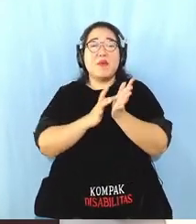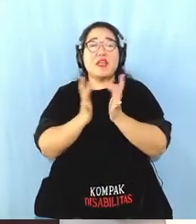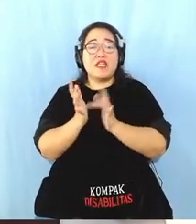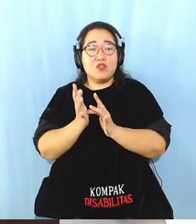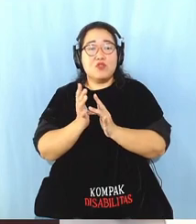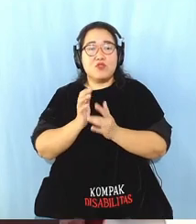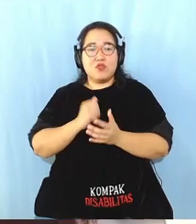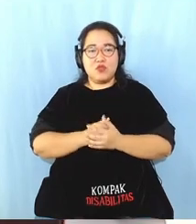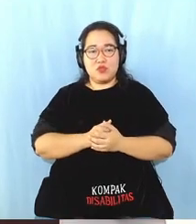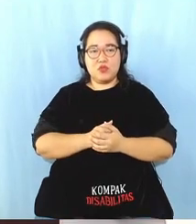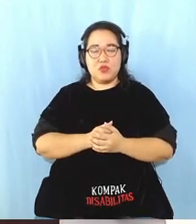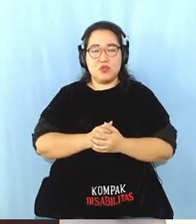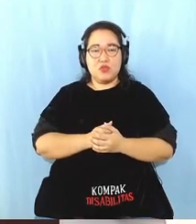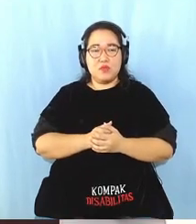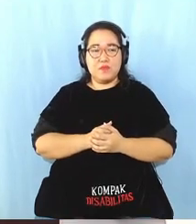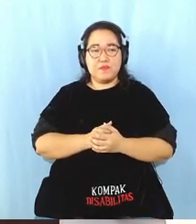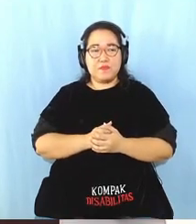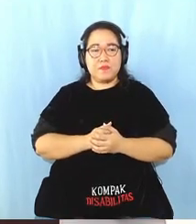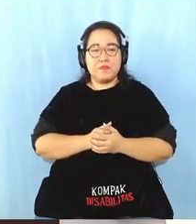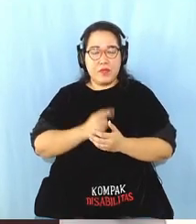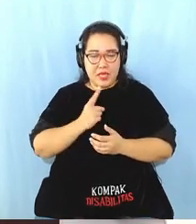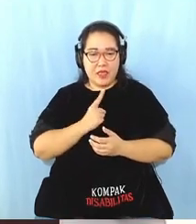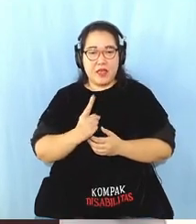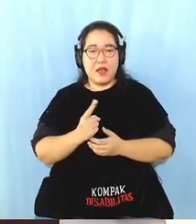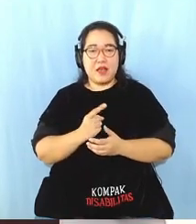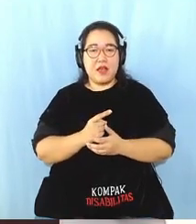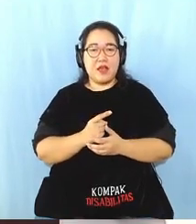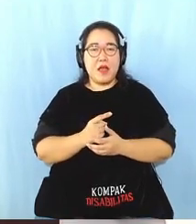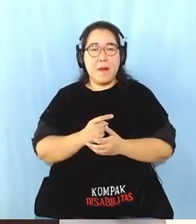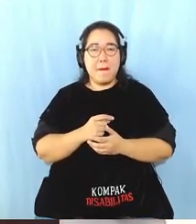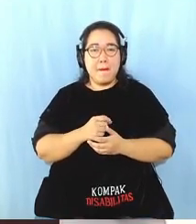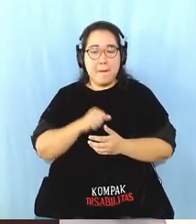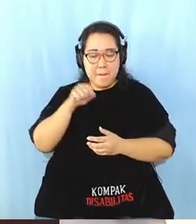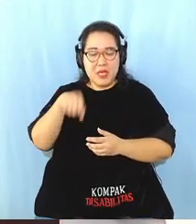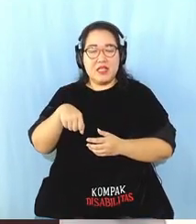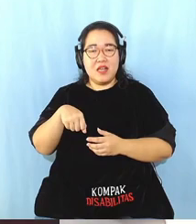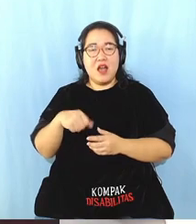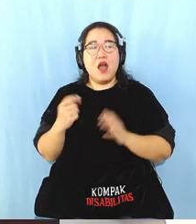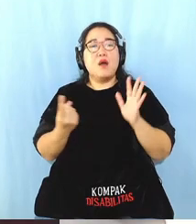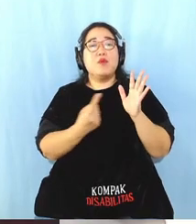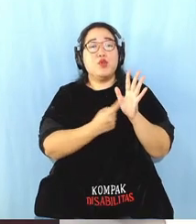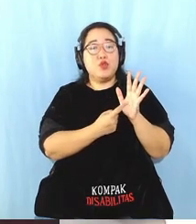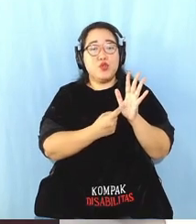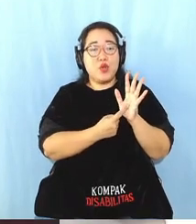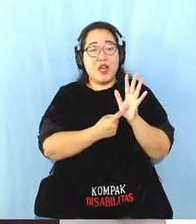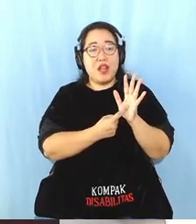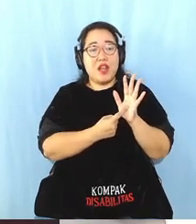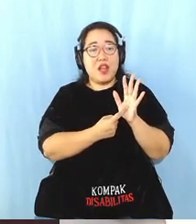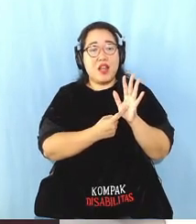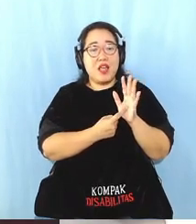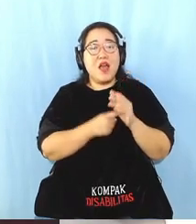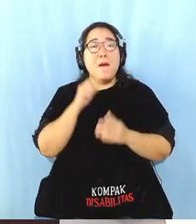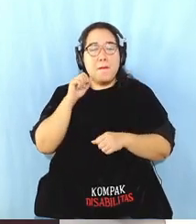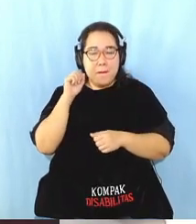punya efek positif bagi sesama saya? Bisakah kita juga menjadi sang juru